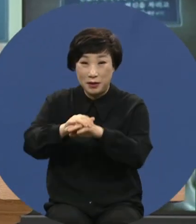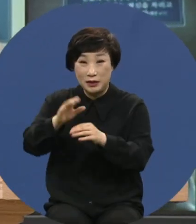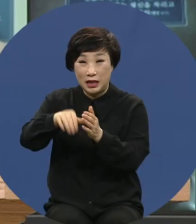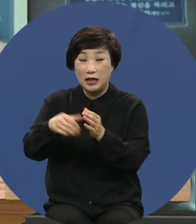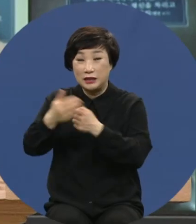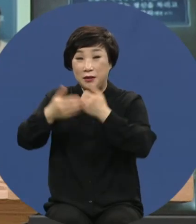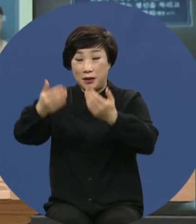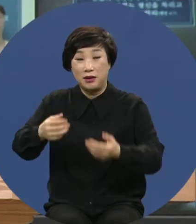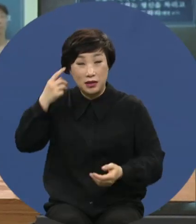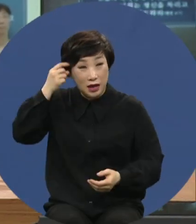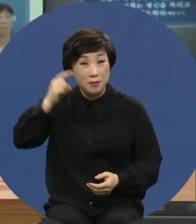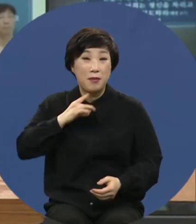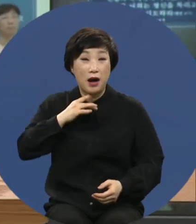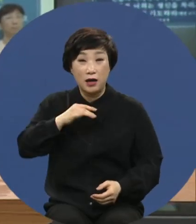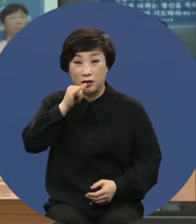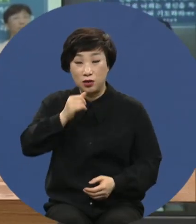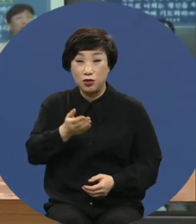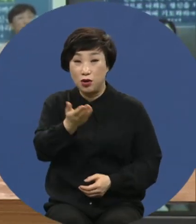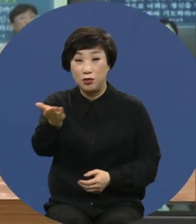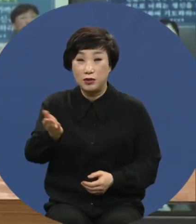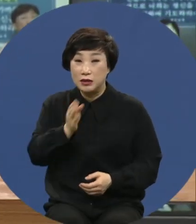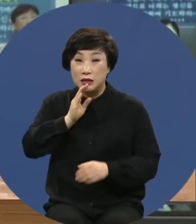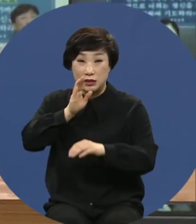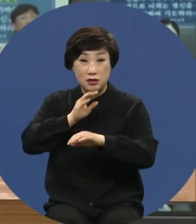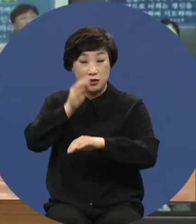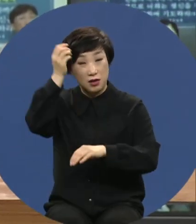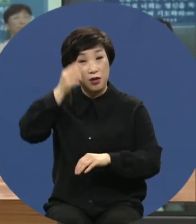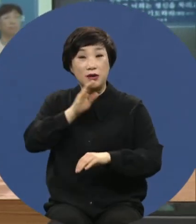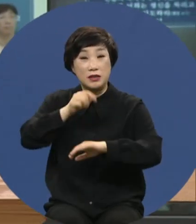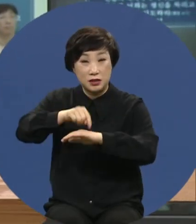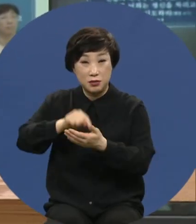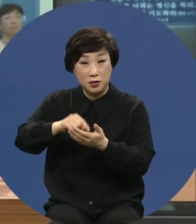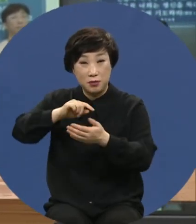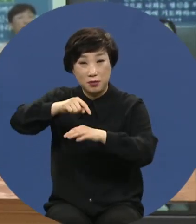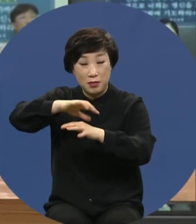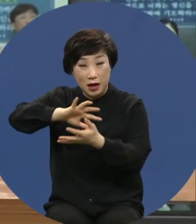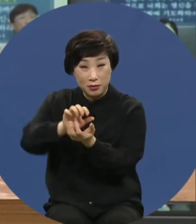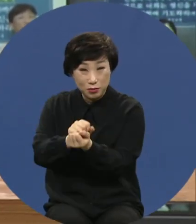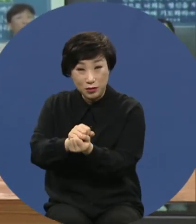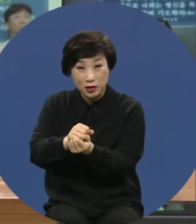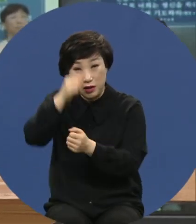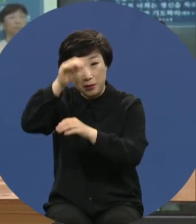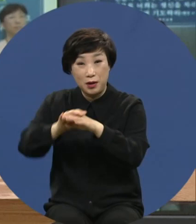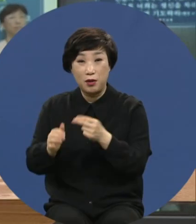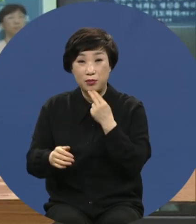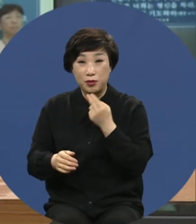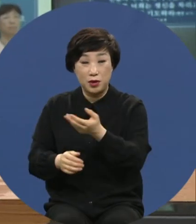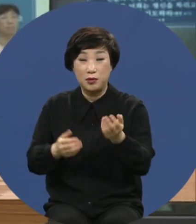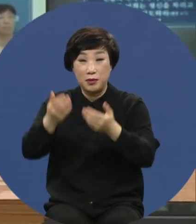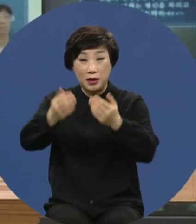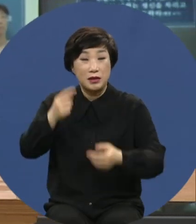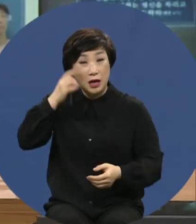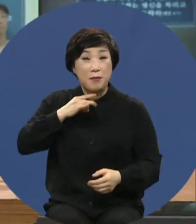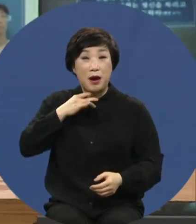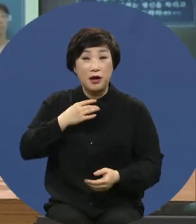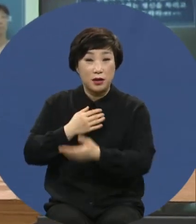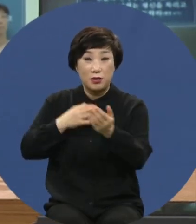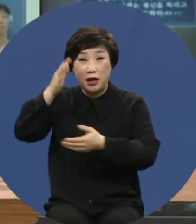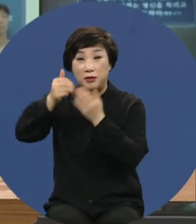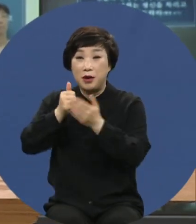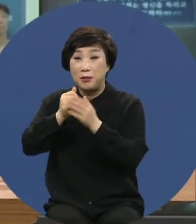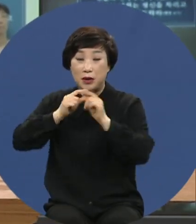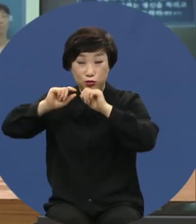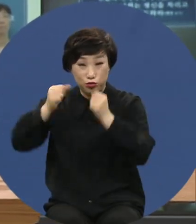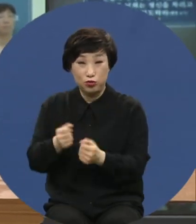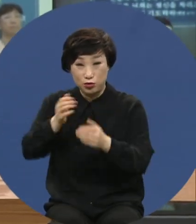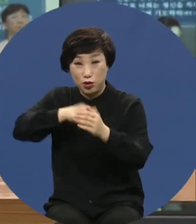하지 신령과 진정으로 마음 쏟아 예배가 없는 것, 받았다고 생각만 하지 그 말씀에 절대 순종할 의지가 없는